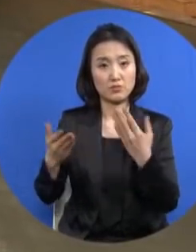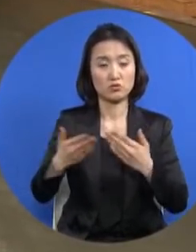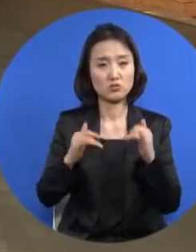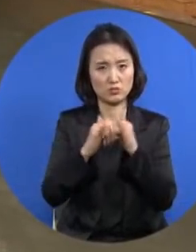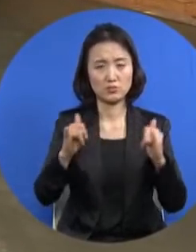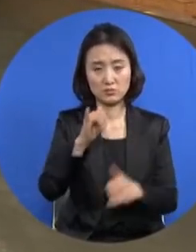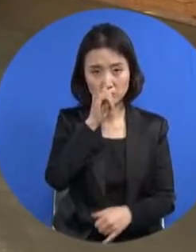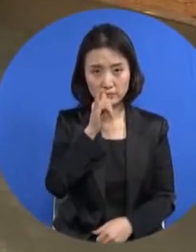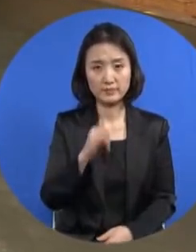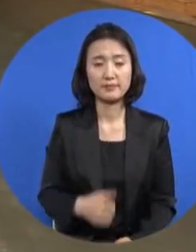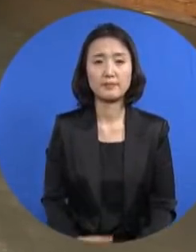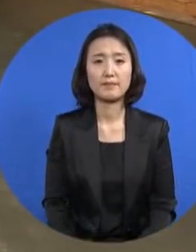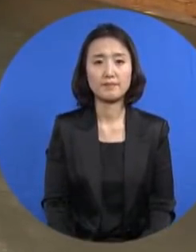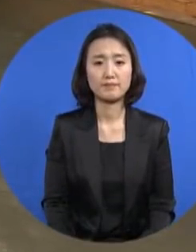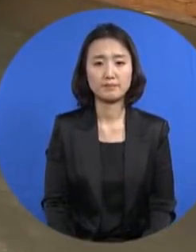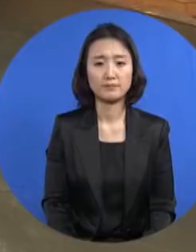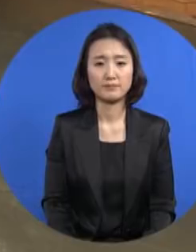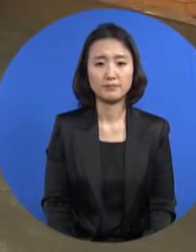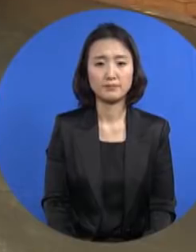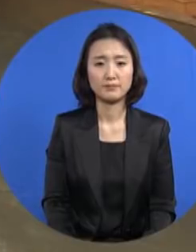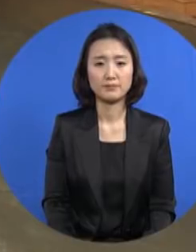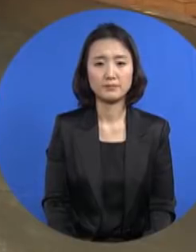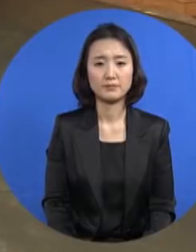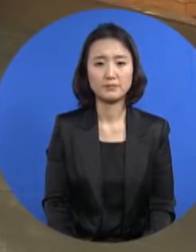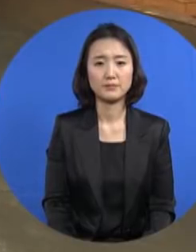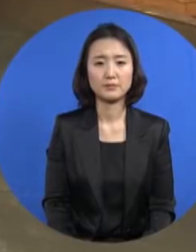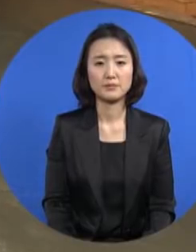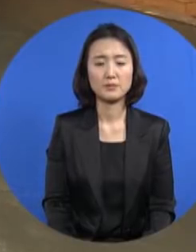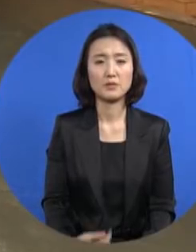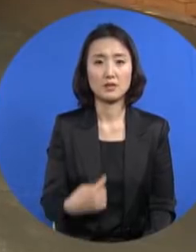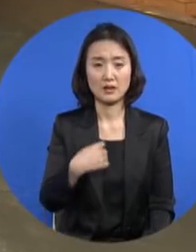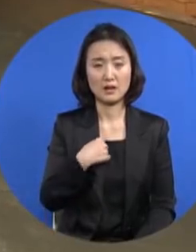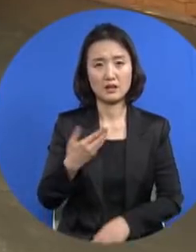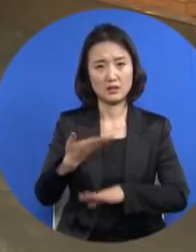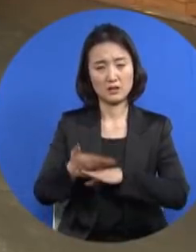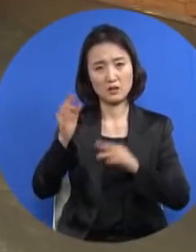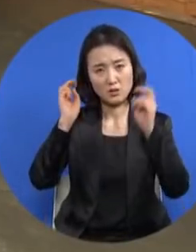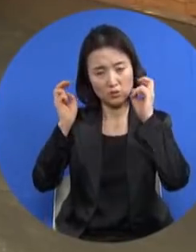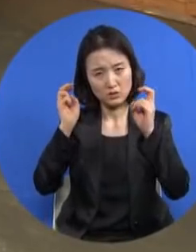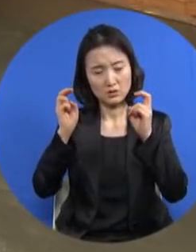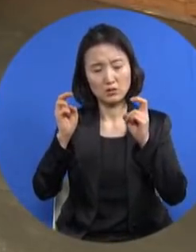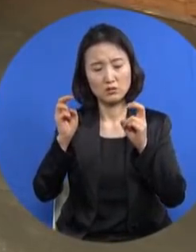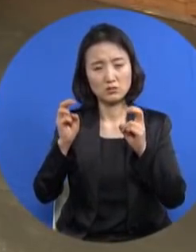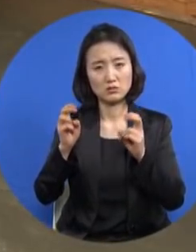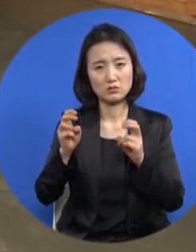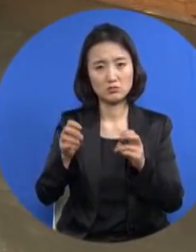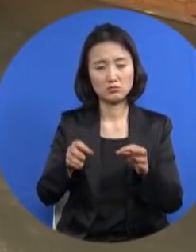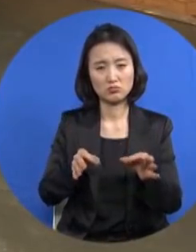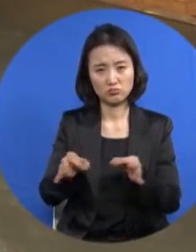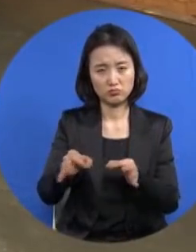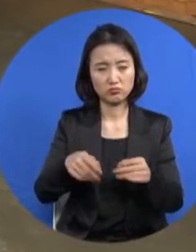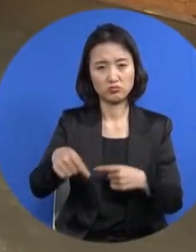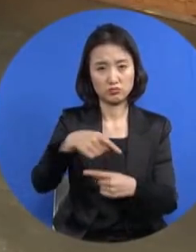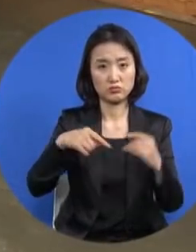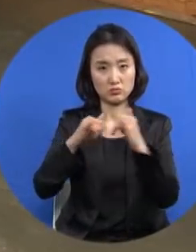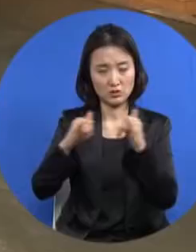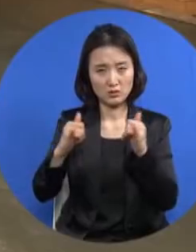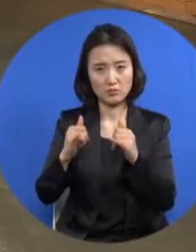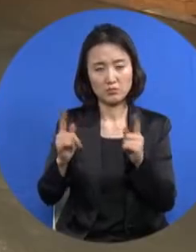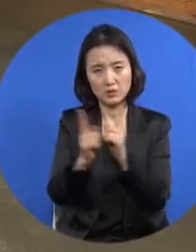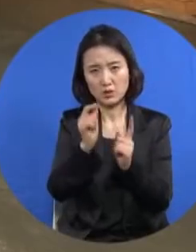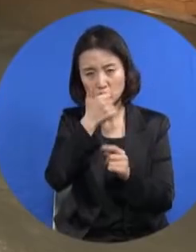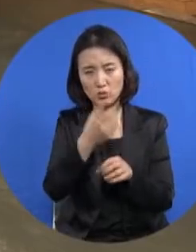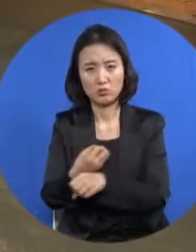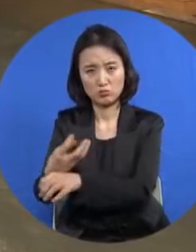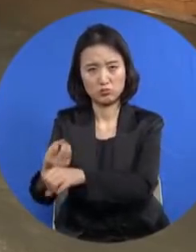이런 분인데요. 그리고 저를 다른 회사 경영인들하고 이렇게 만날 수 있도록 조언도 해주고 되게 좋은 사람인데요. 아주